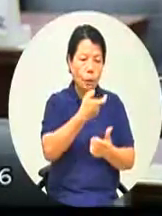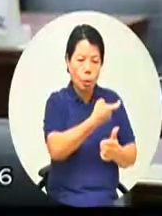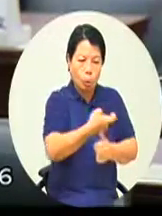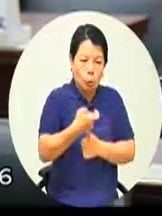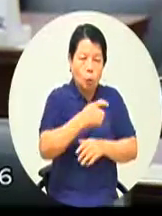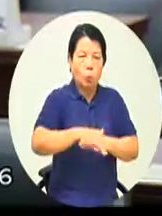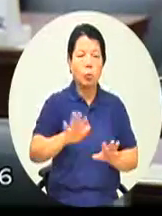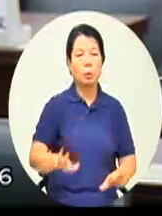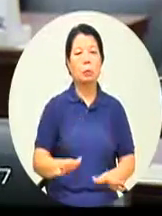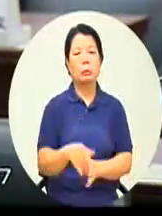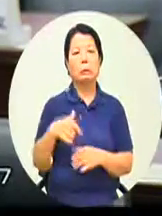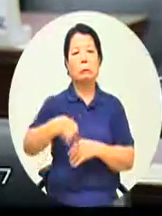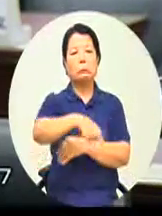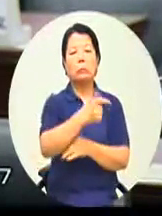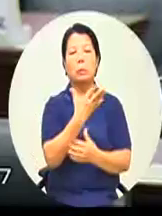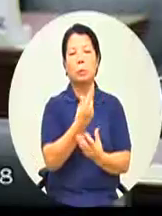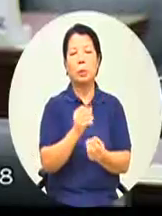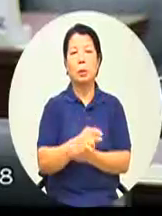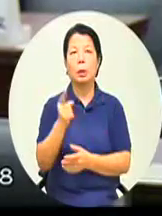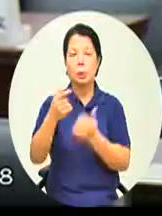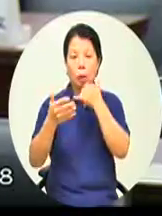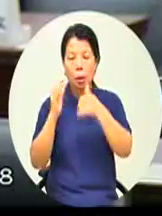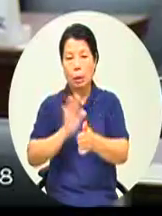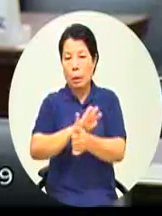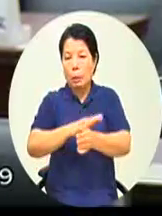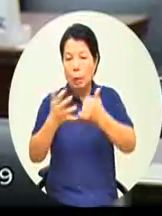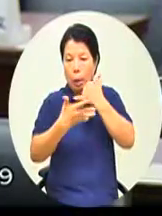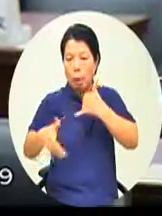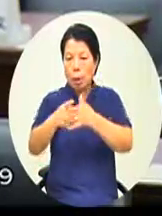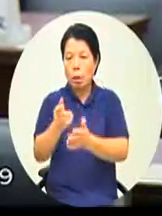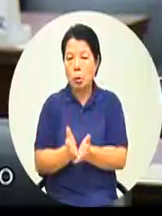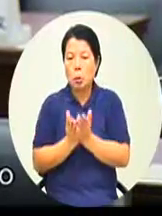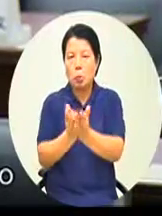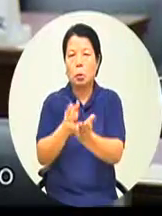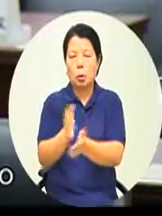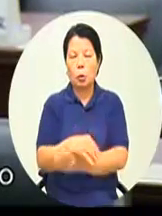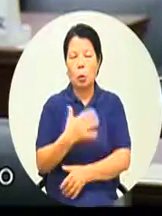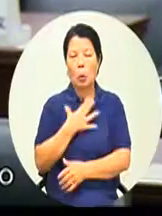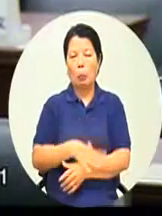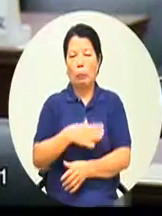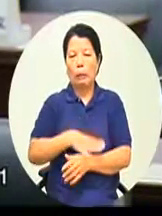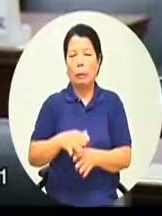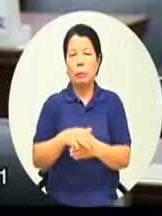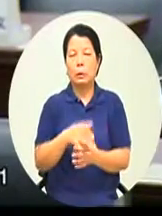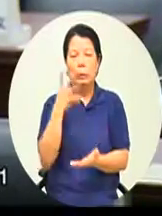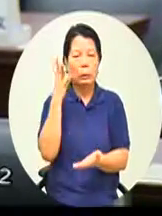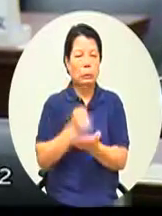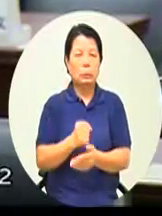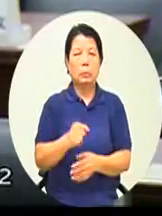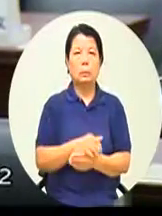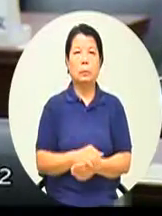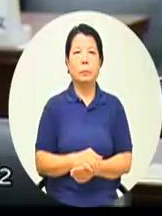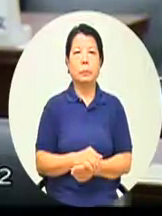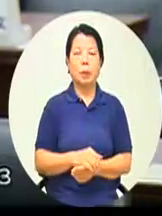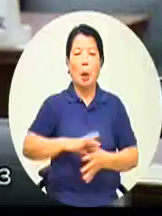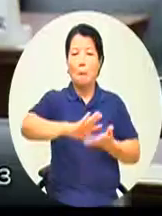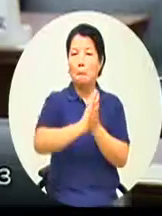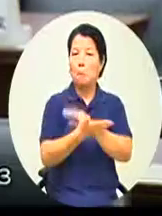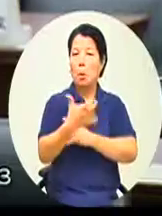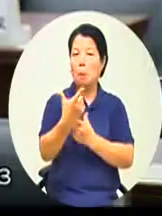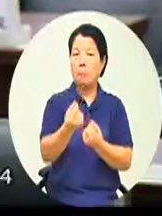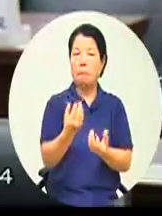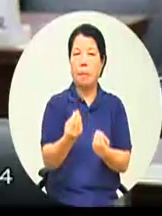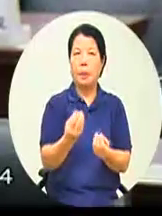来，我要爱好坐船啊，人嘛咧烦恼咧。啊，我坐几人介意啊，啊无啥物变化。来，我为这点，我来